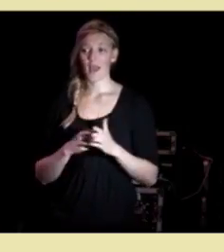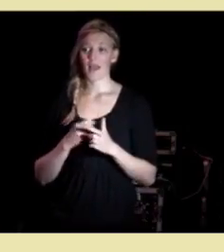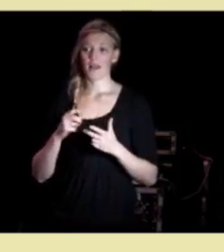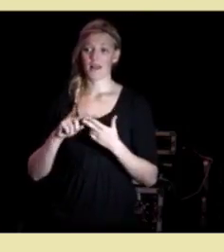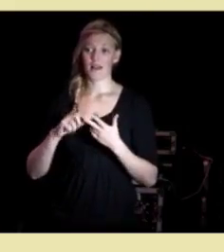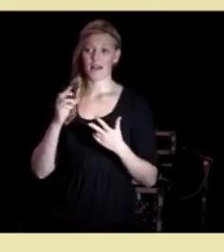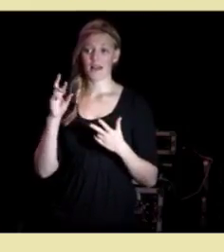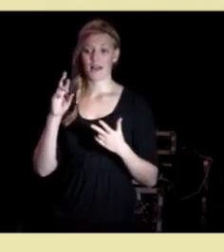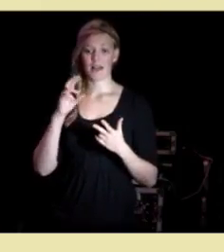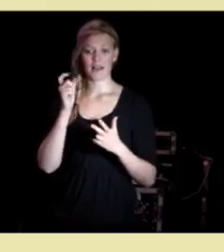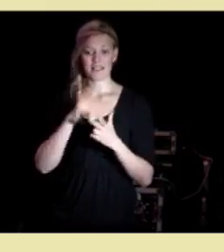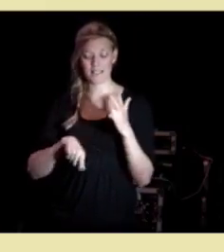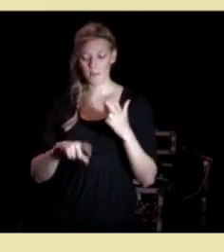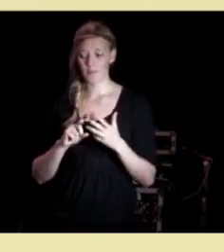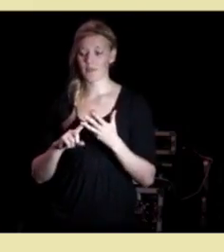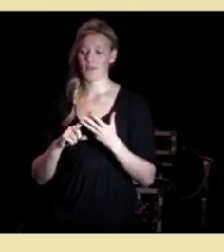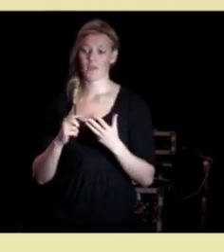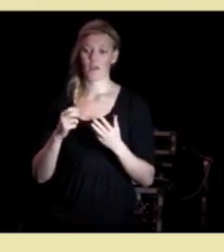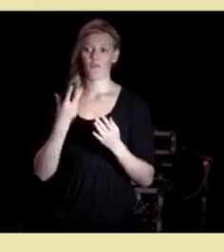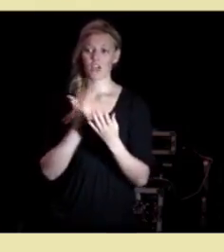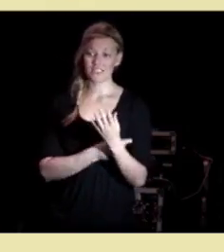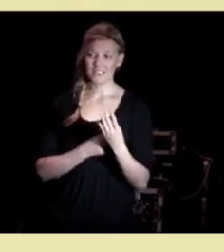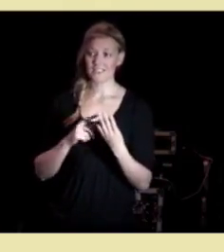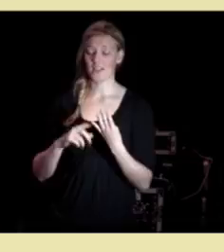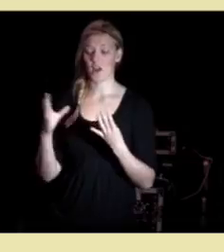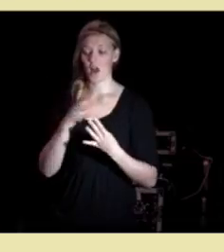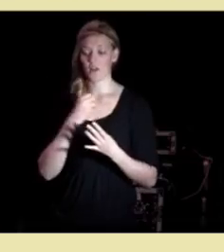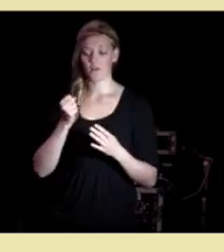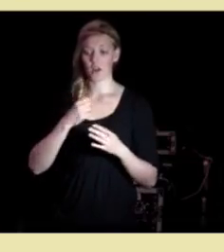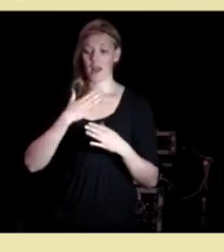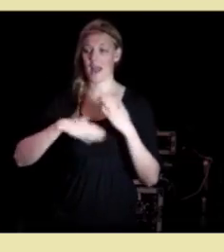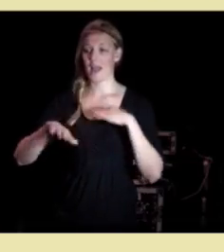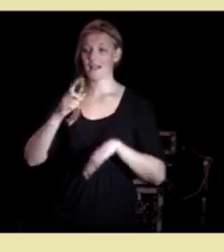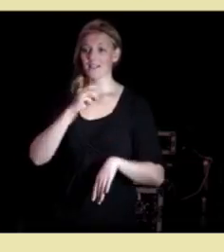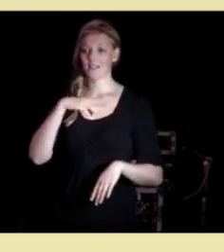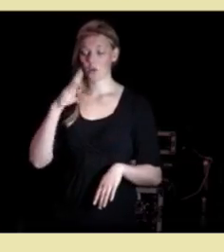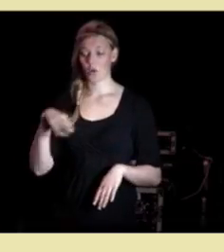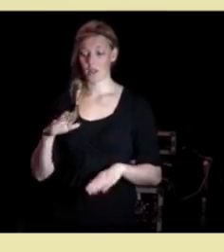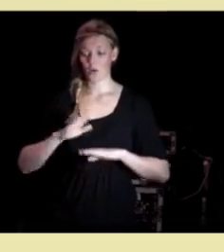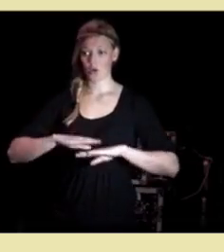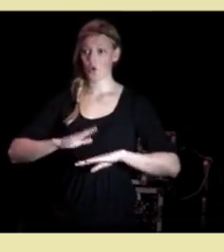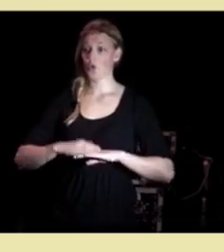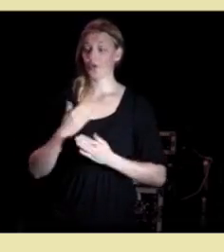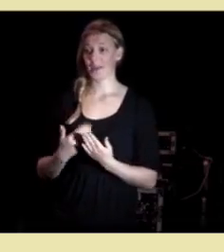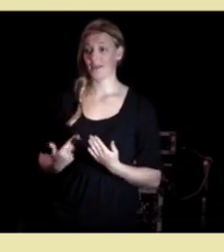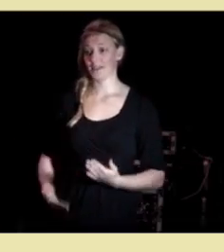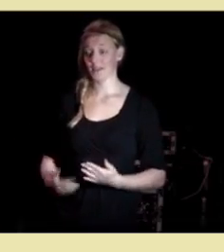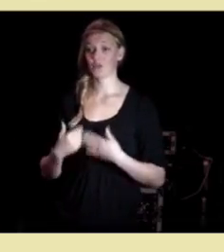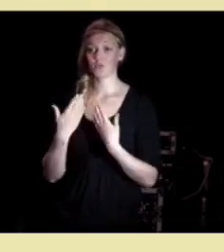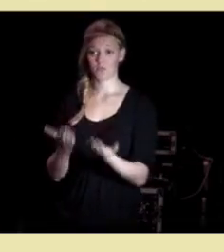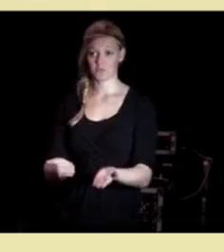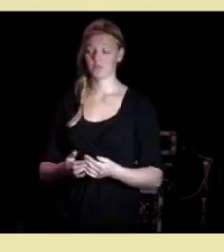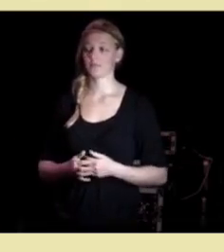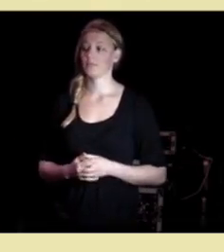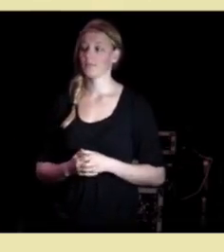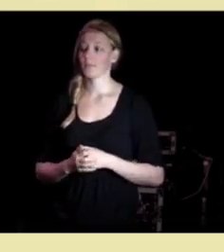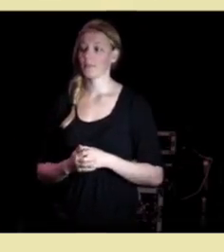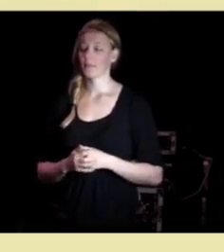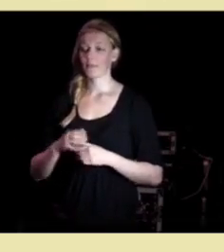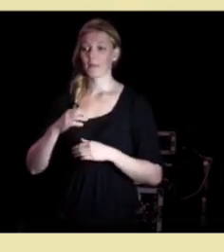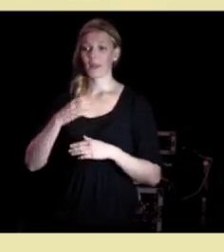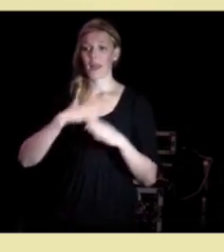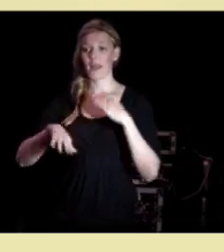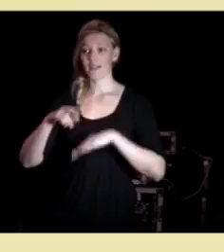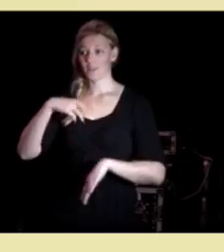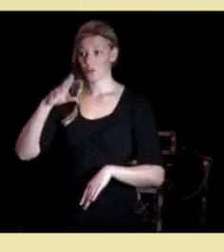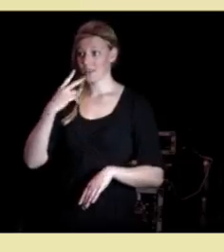vaksiner og så videre. Alt dette er hentet fra Helse Norge, som er en sånn grunntjeneste som gis. Helse Norge ser